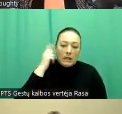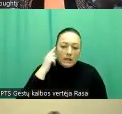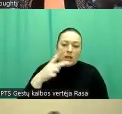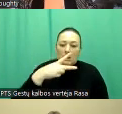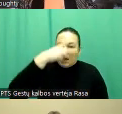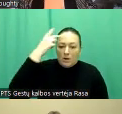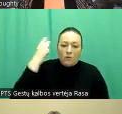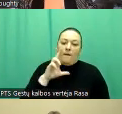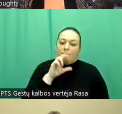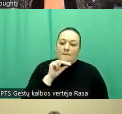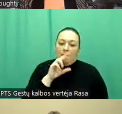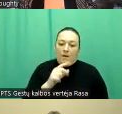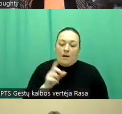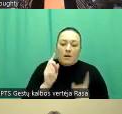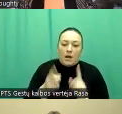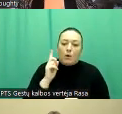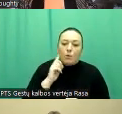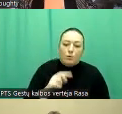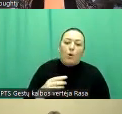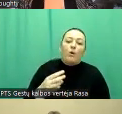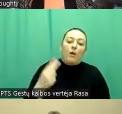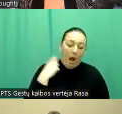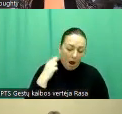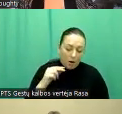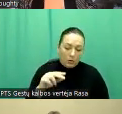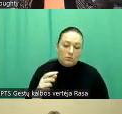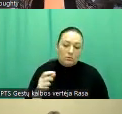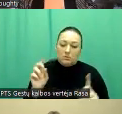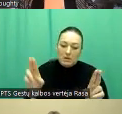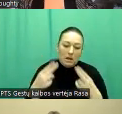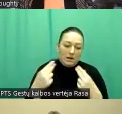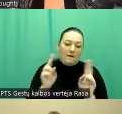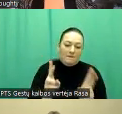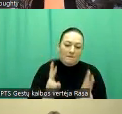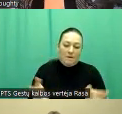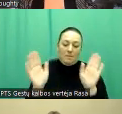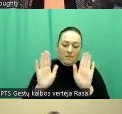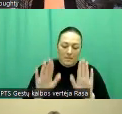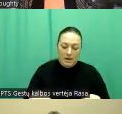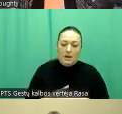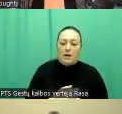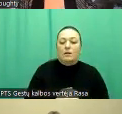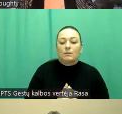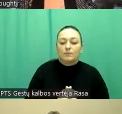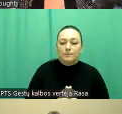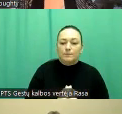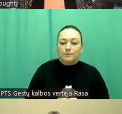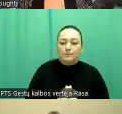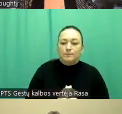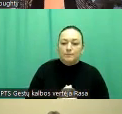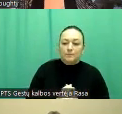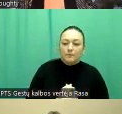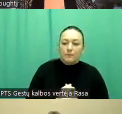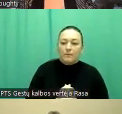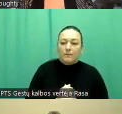į lietuvių kalbą. O jeigu norite girdėti tiesiai anglų kalbą, nejungiate, klausotės anglų kalbą.